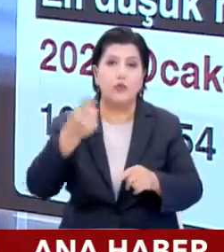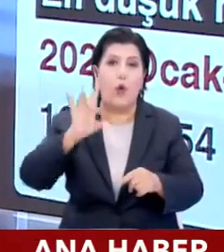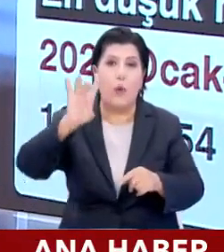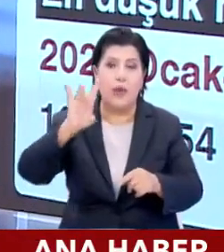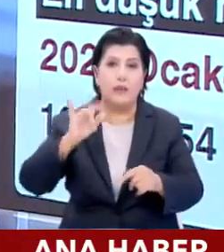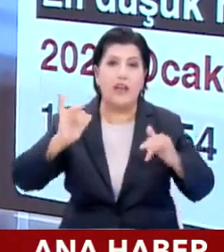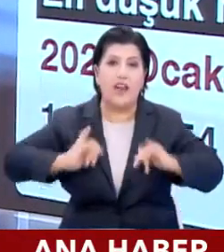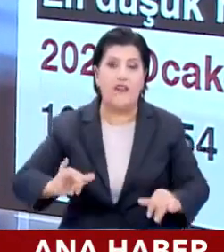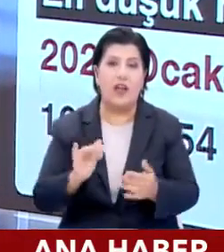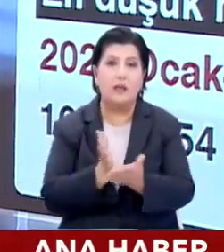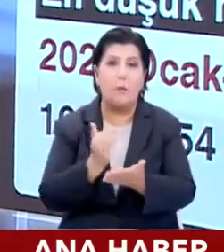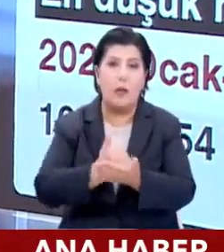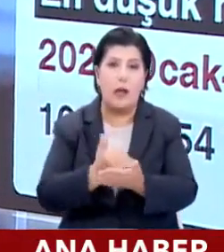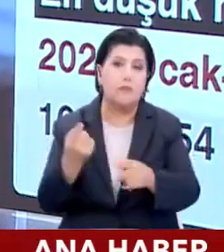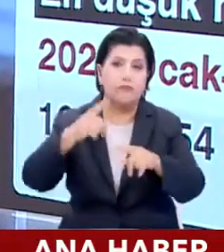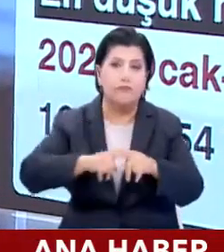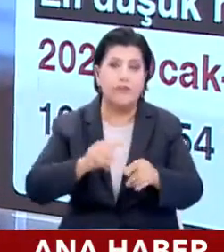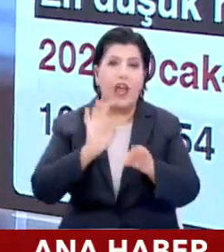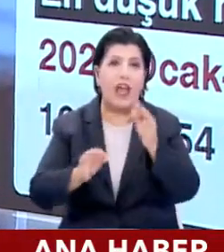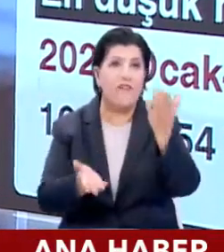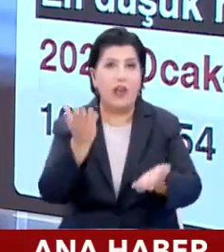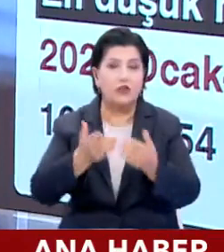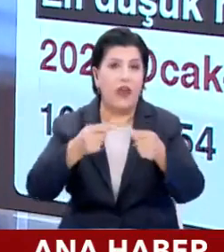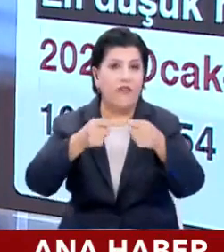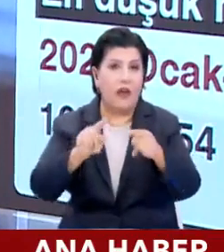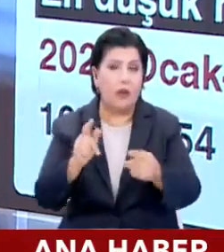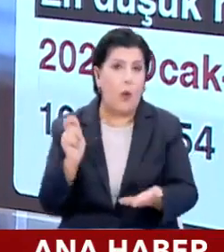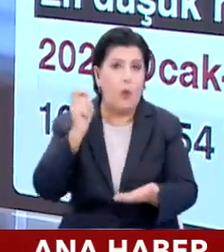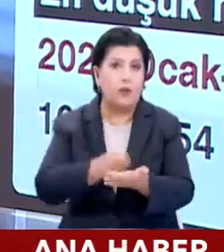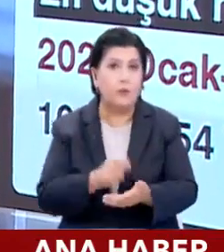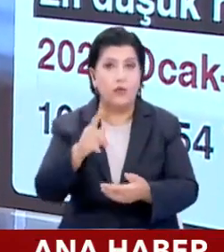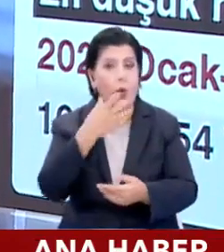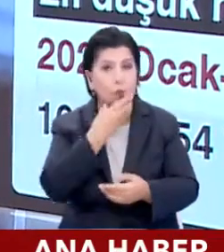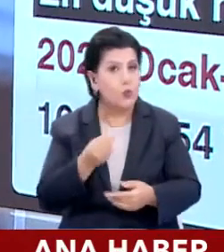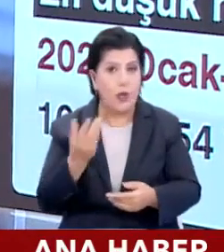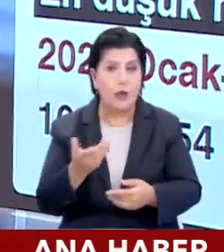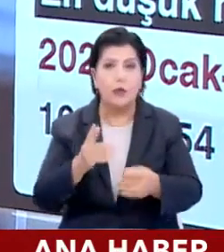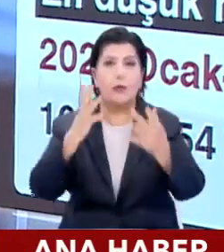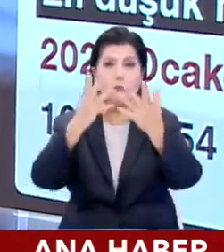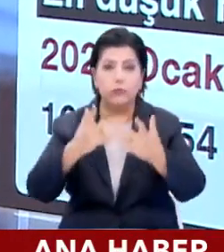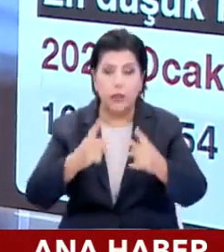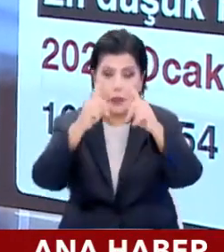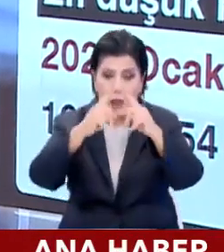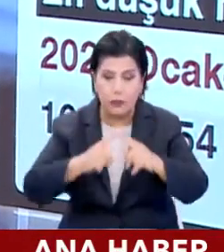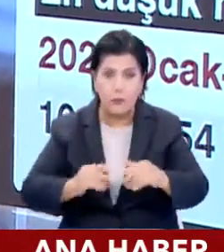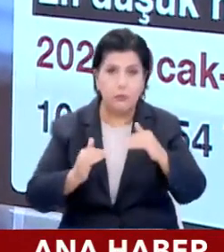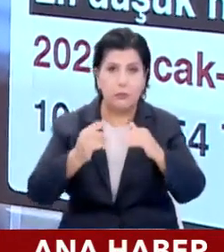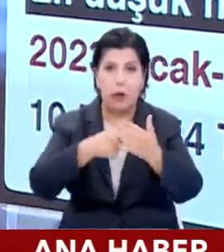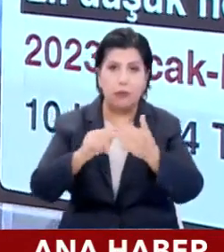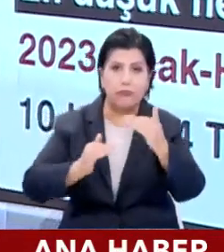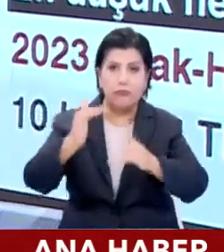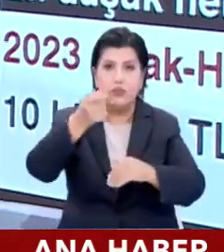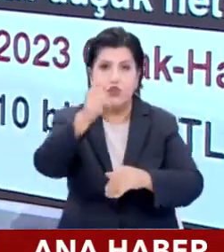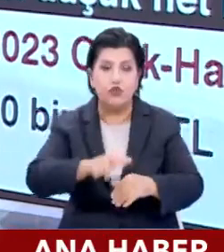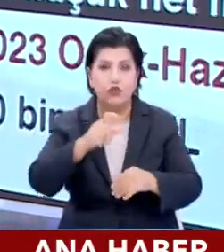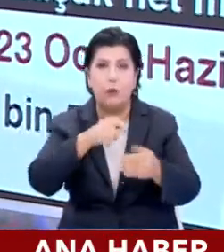%15 refah Payı artı enflasyon farkı ödenecek Bu da güzel bu da rakamları biraz daha yükseltecek işi